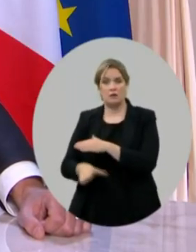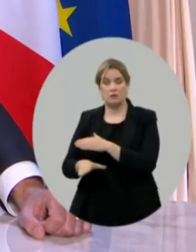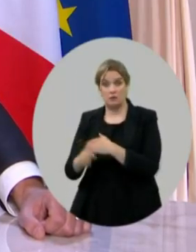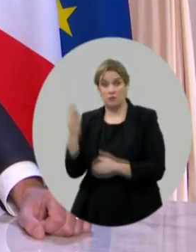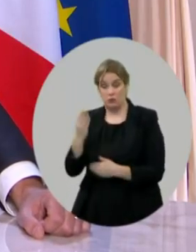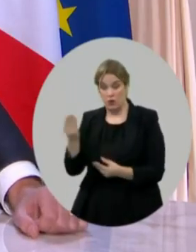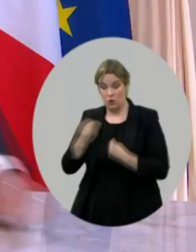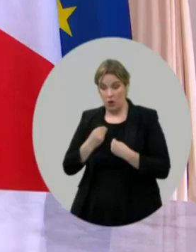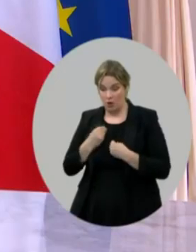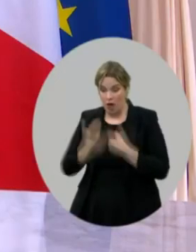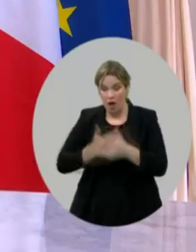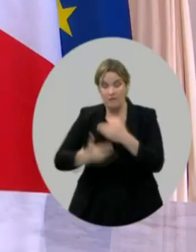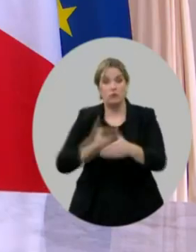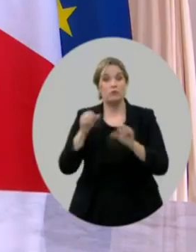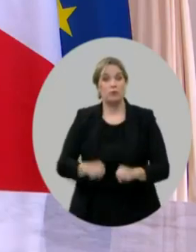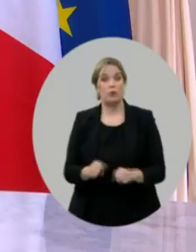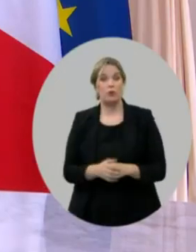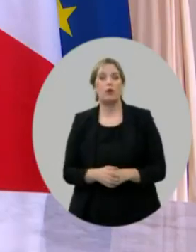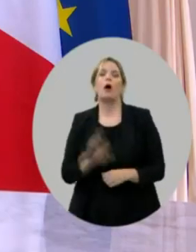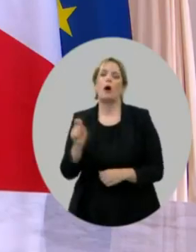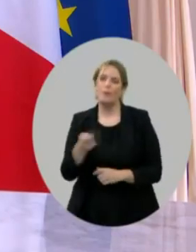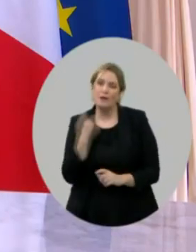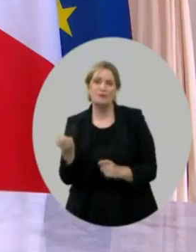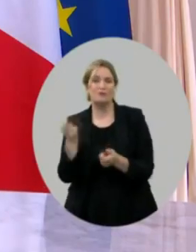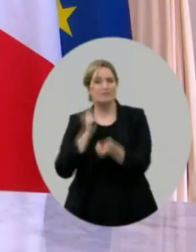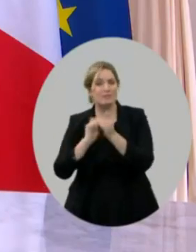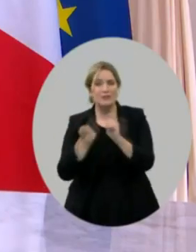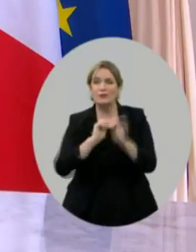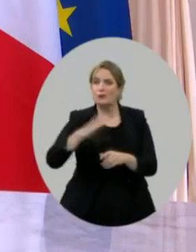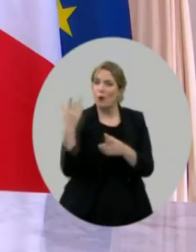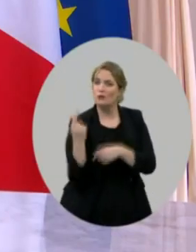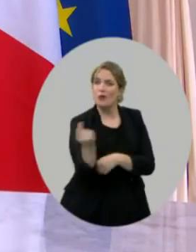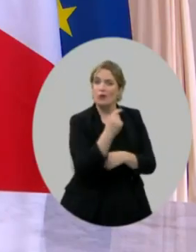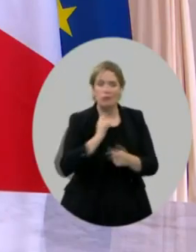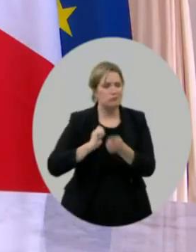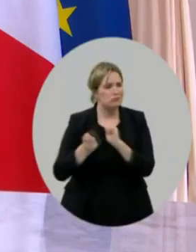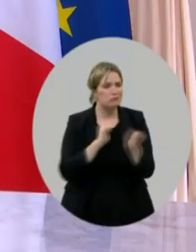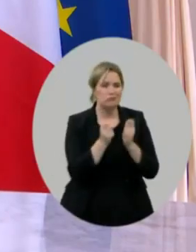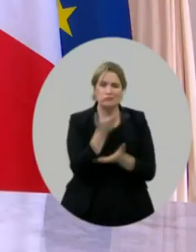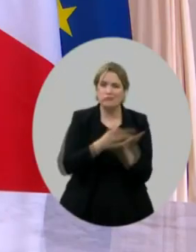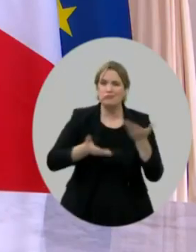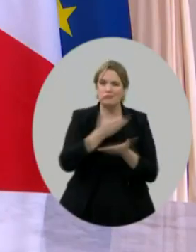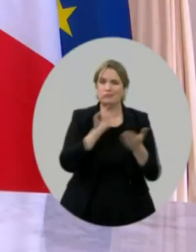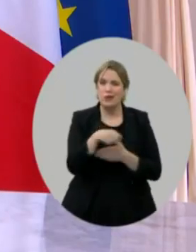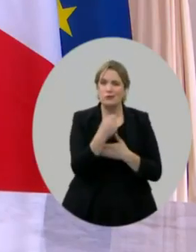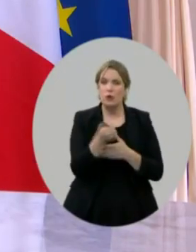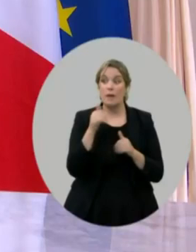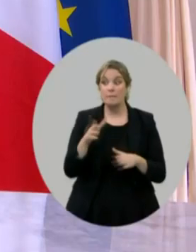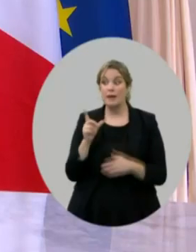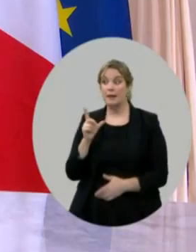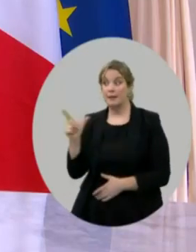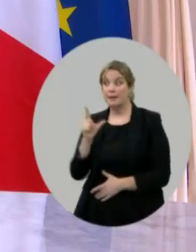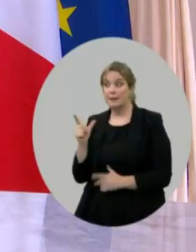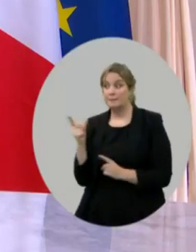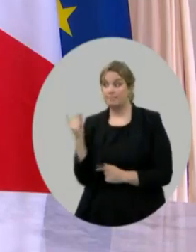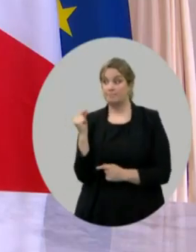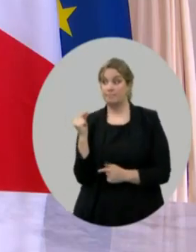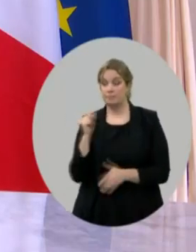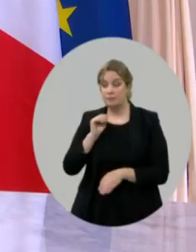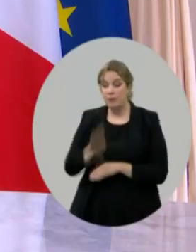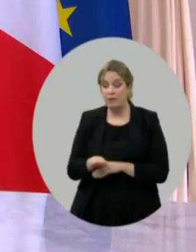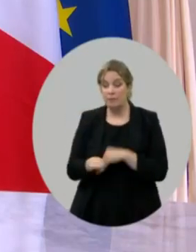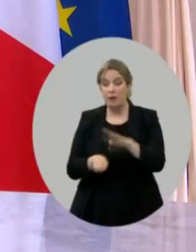nécessaire à toute avancée européenne. Elle n'exclut pas le dialogue avec tous nos autres partenaires, mais elle est ce par quoi tout